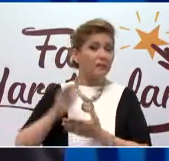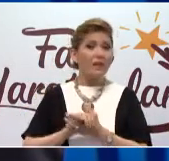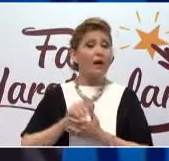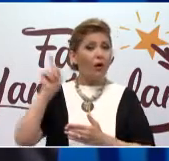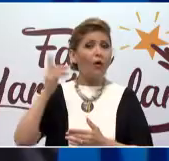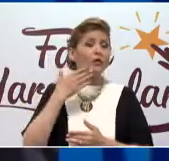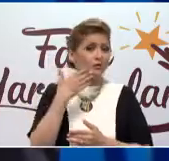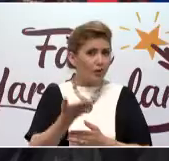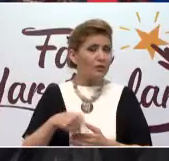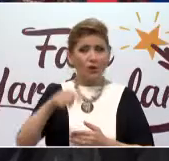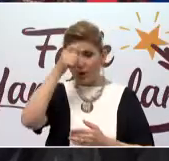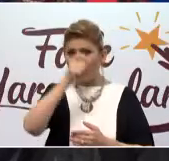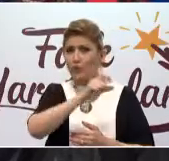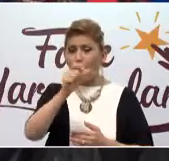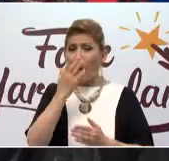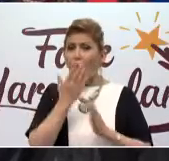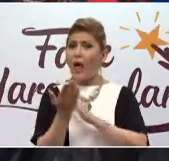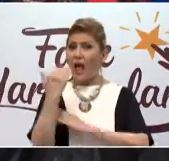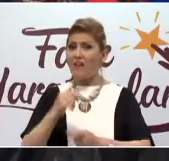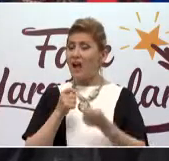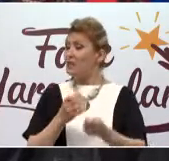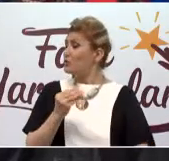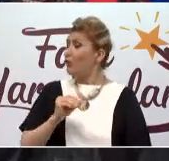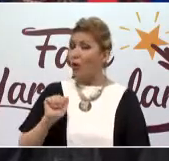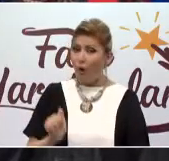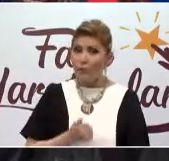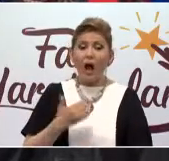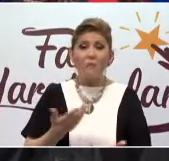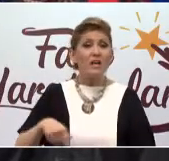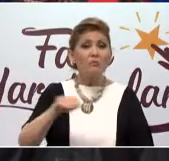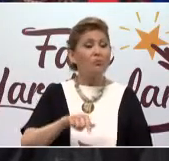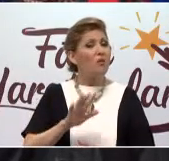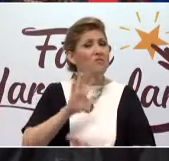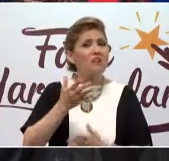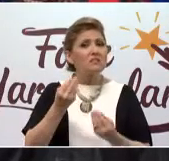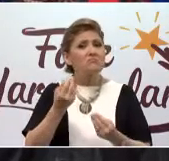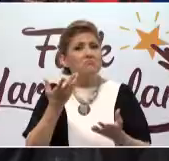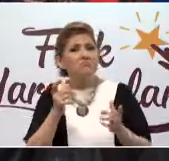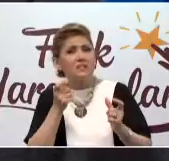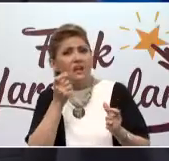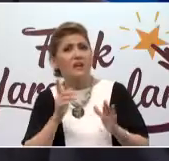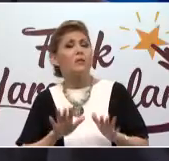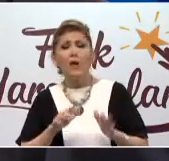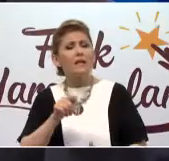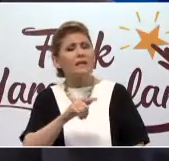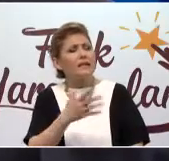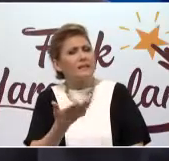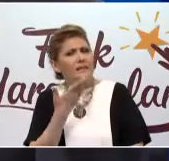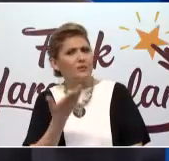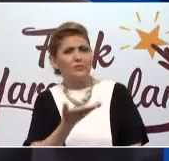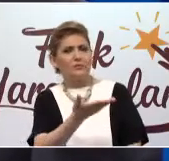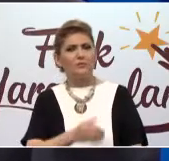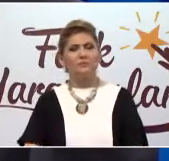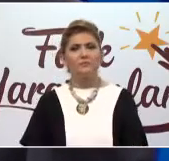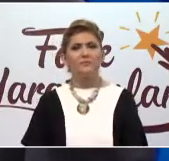da sürekli diyor ki ya Türkiye'de okul öncesi eğitim çok çok önemli ama kimse bunu çok fazla umursamıyor. Siz umursuyorsunuz, ne yapıyorsunuz acaba?